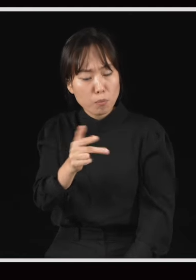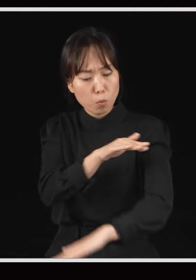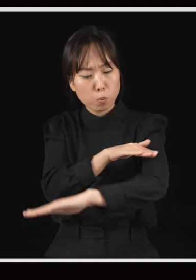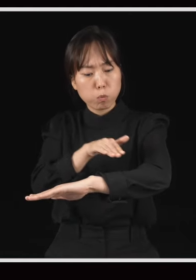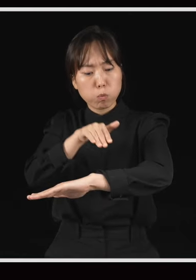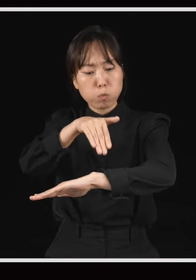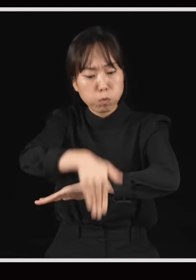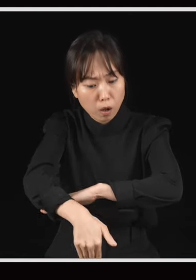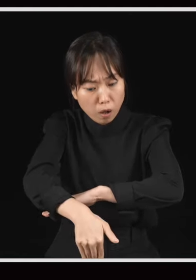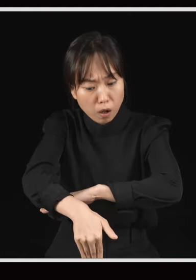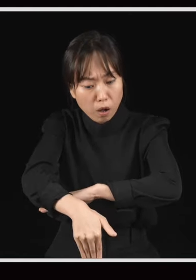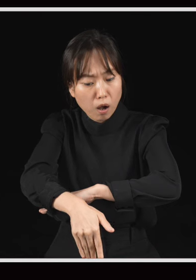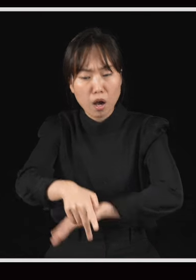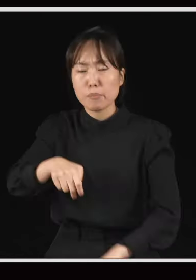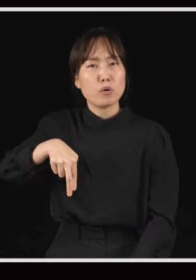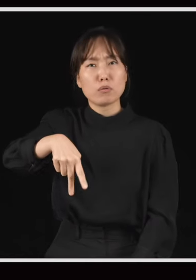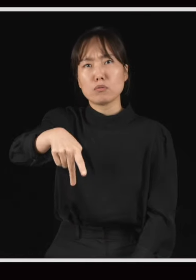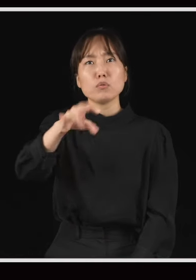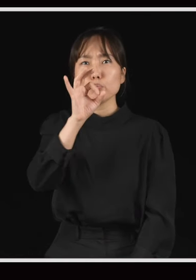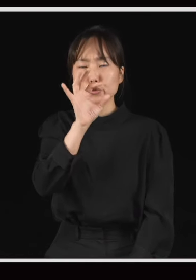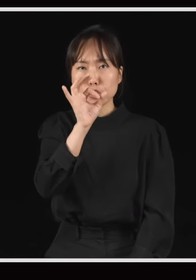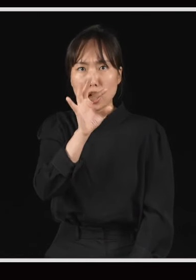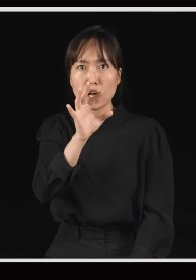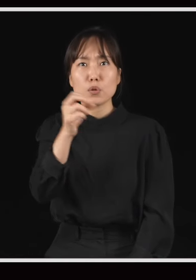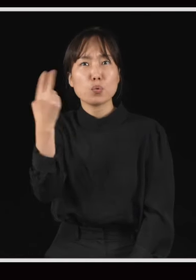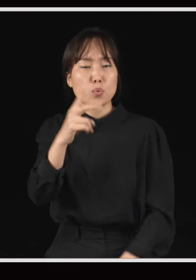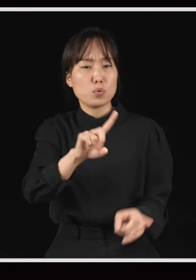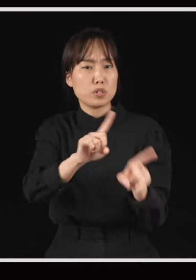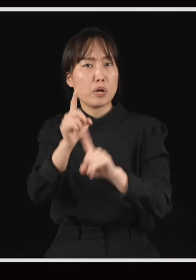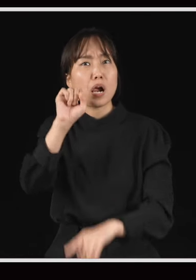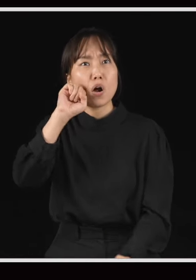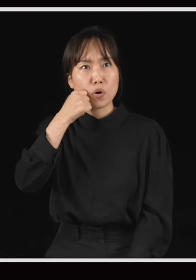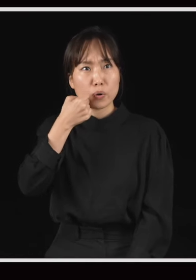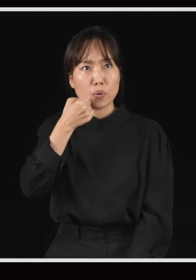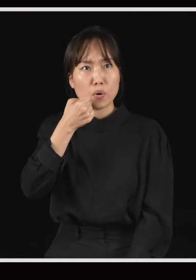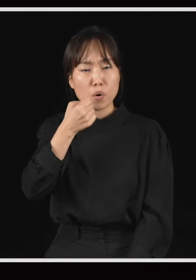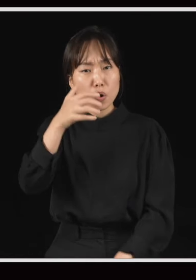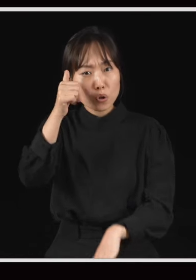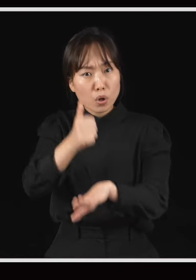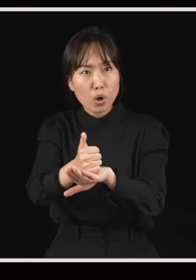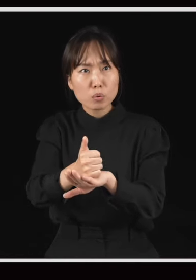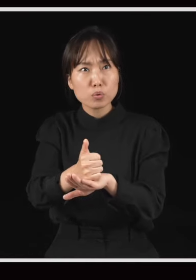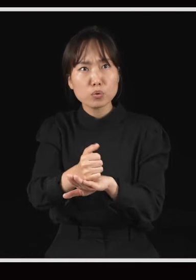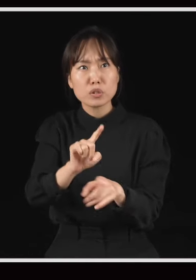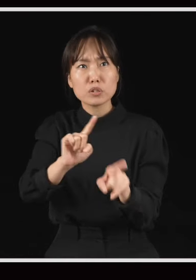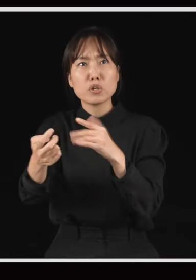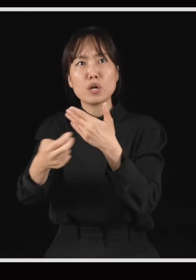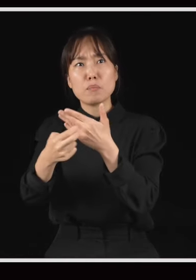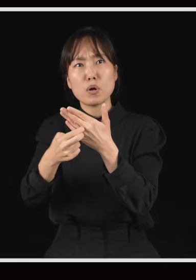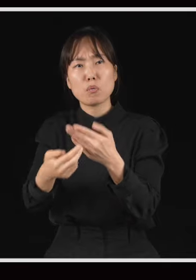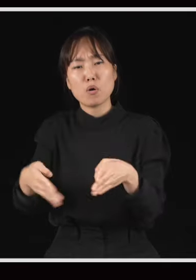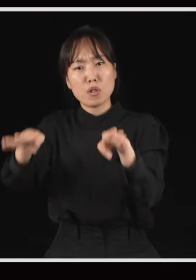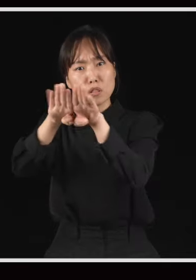여기서는 이제 걸을 수 있는 능력이 없으니까 스스로 걷지 못해요. 스스로 걷지 못하면 재활될 수 있는 찬스가